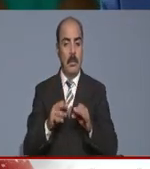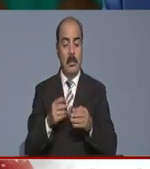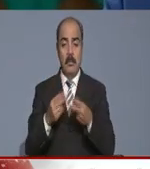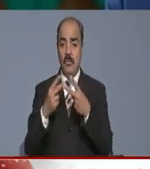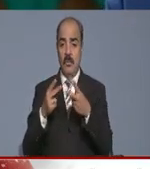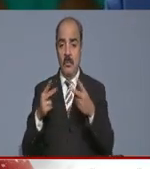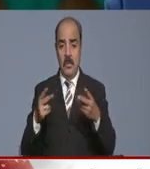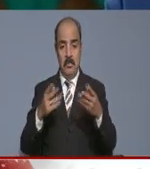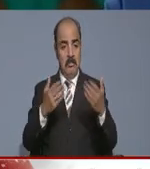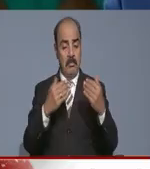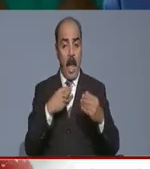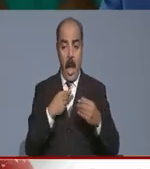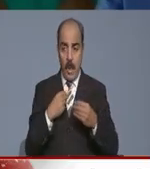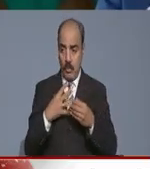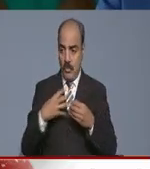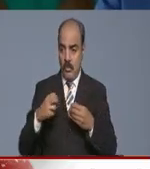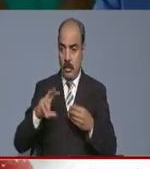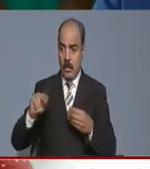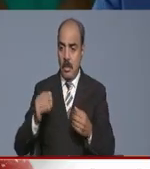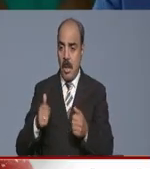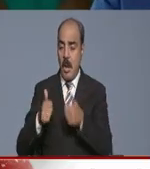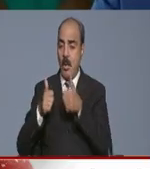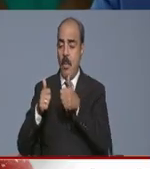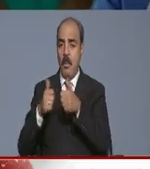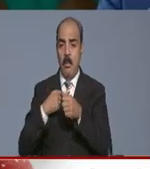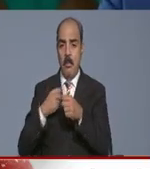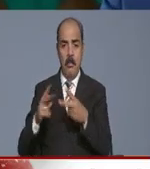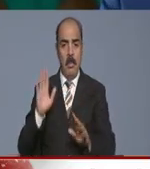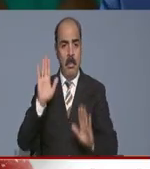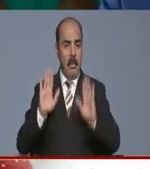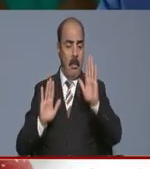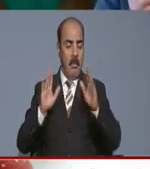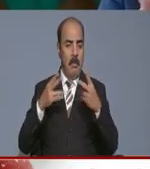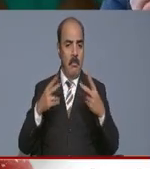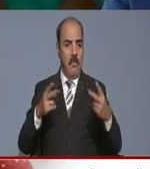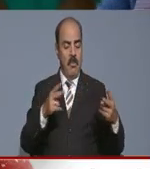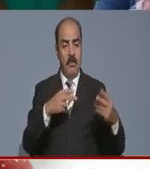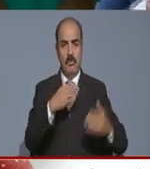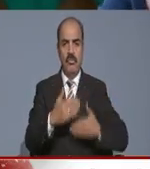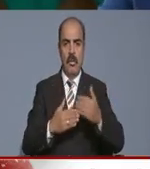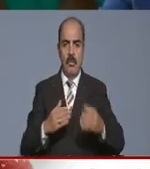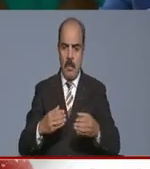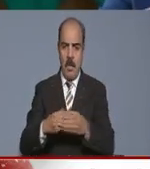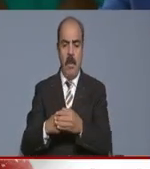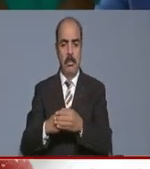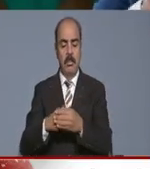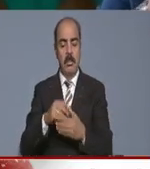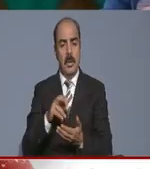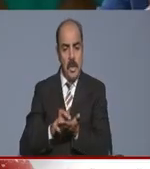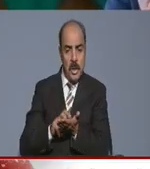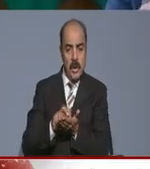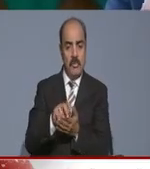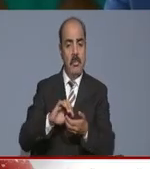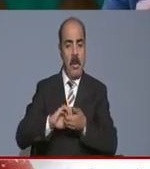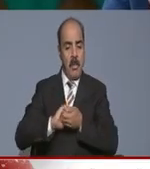بين البلدان، فإنه كذلك يكفل التصويت المتساوي. حان الوقت لكي نمضي قدما مع